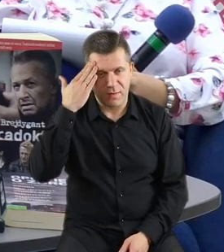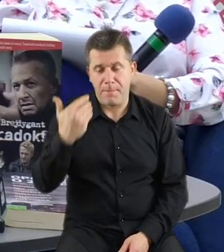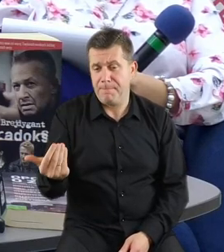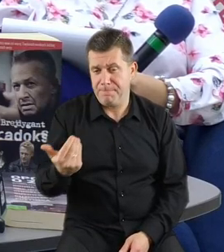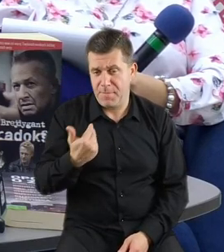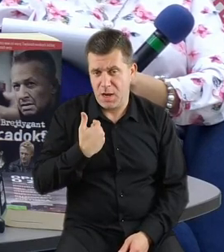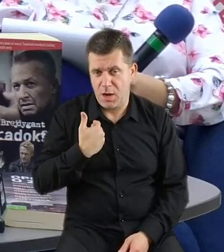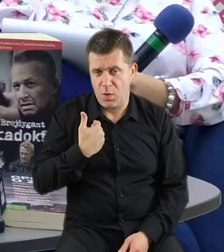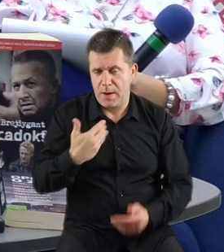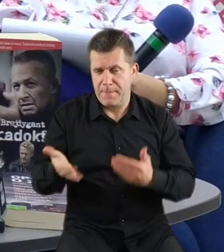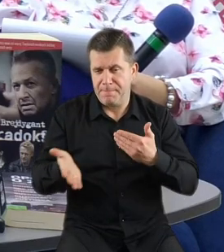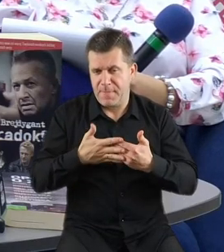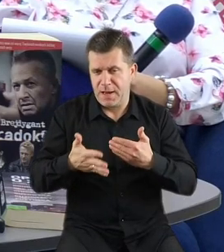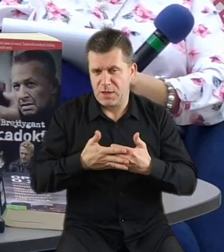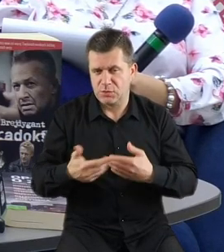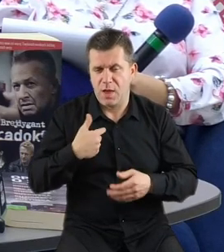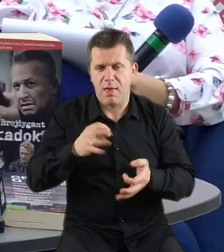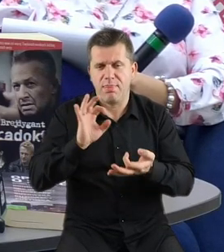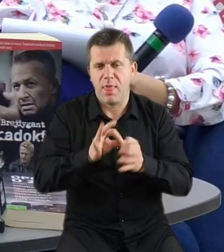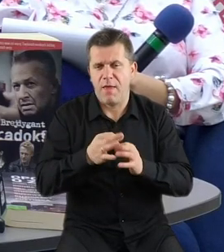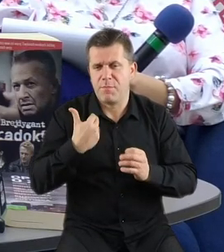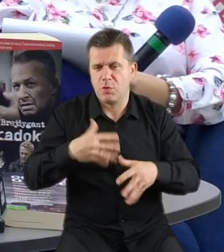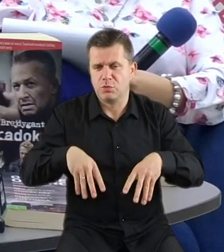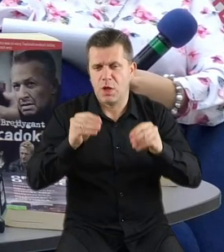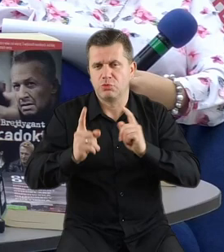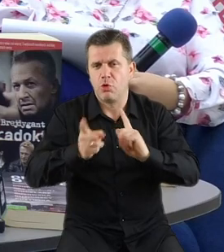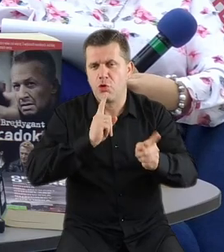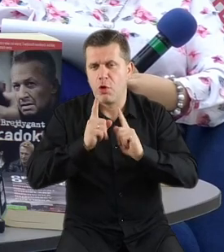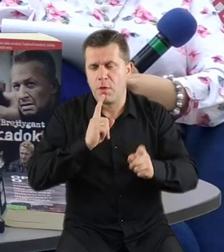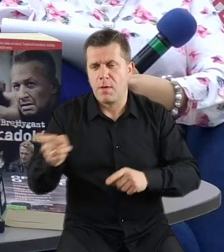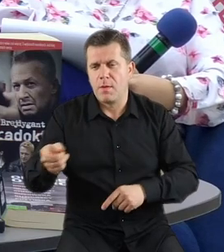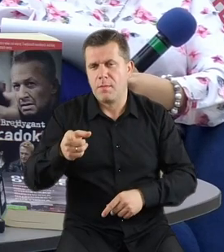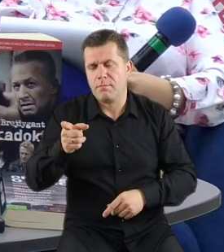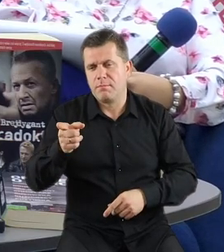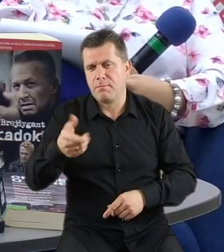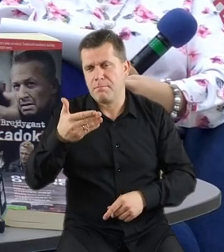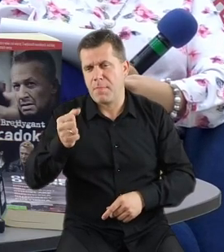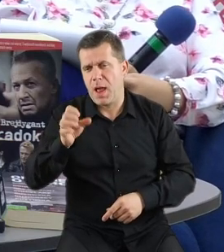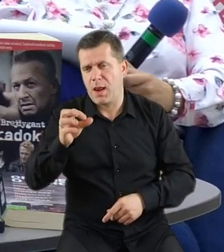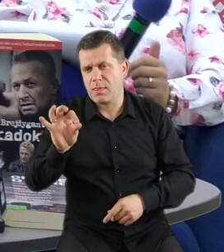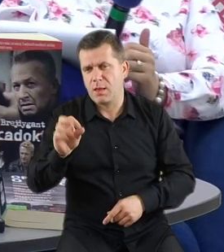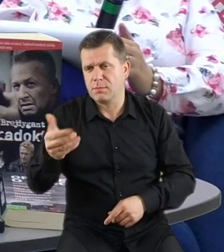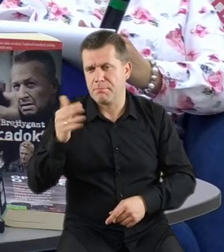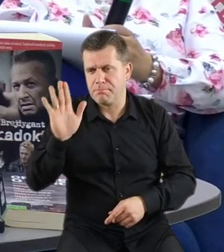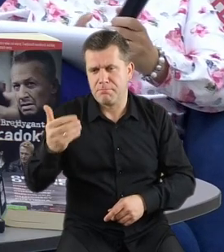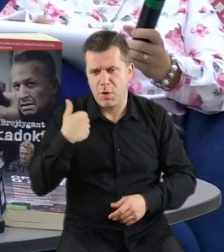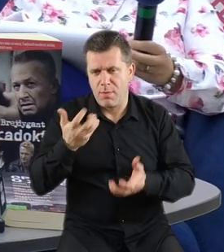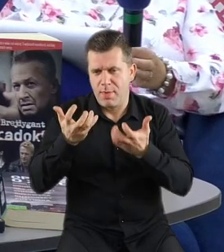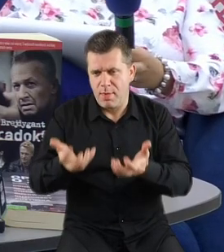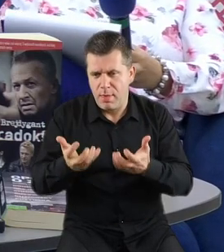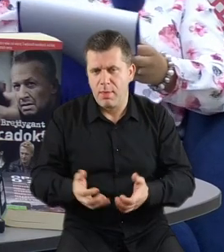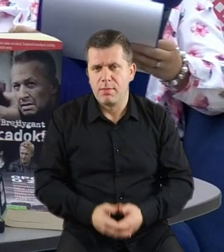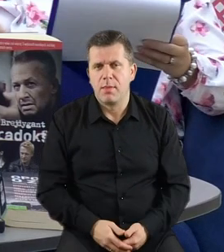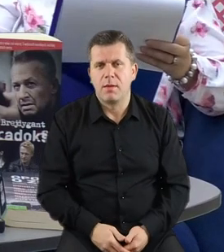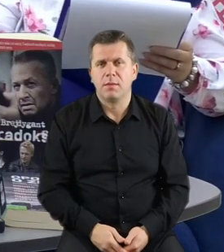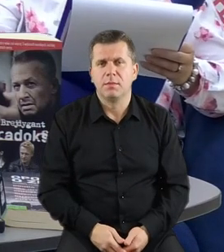Było dość, w pewnym momencie dość blisko, bo ja zacząłem nawet jakieś tam rozmowy z marginesami. One bardzo były chętne.